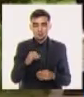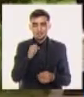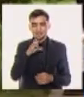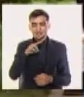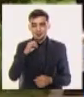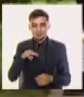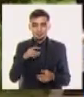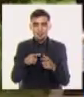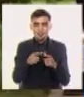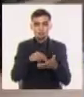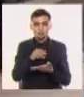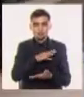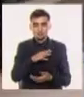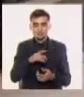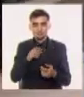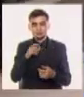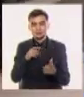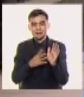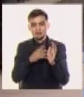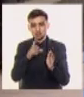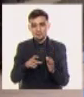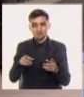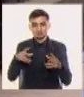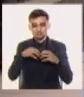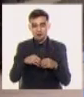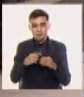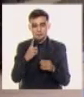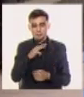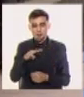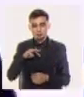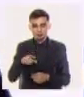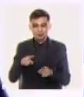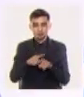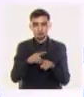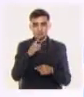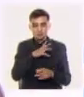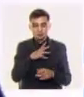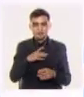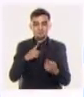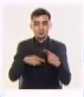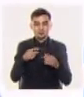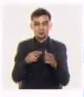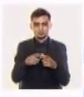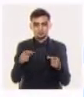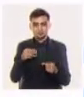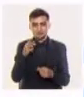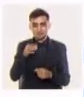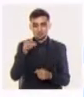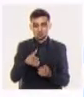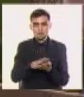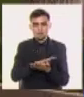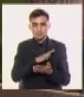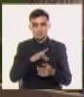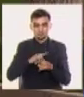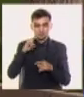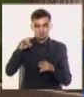были куплены билеты для ансамбля на 9 человек с общей суммой в почти миллион тенге, объяснили, что возврат по более 3000 отмененных